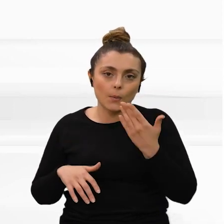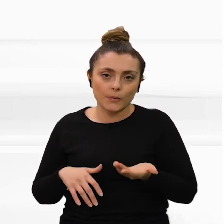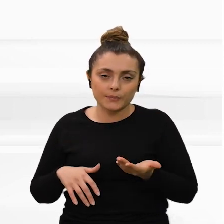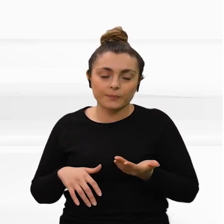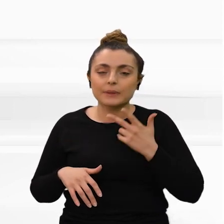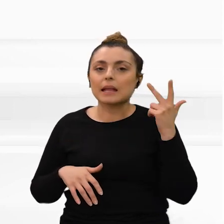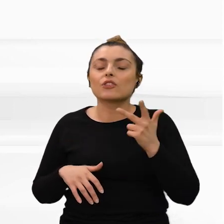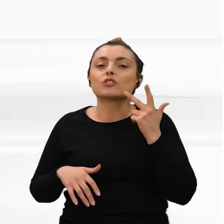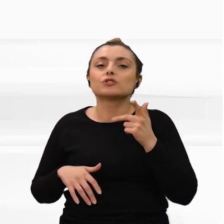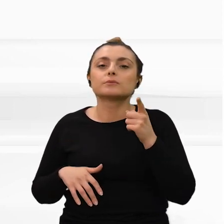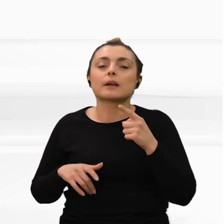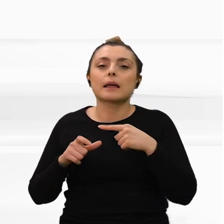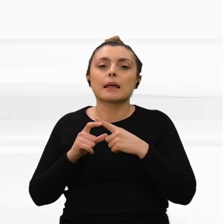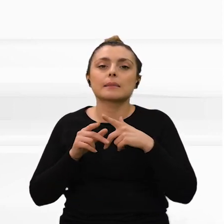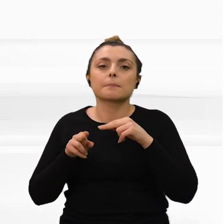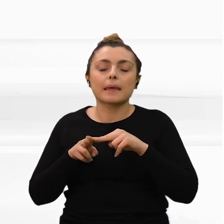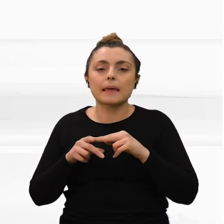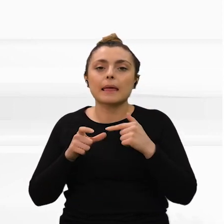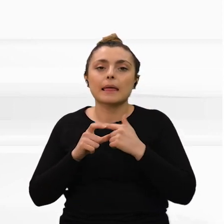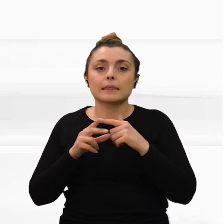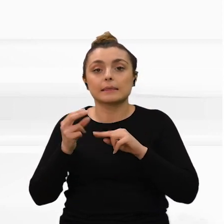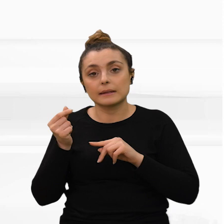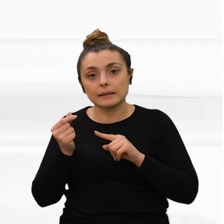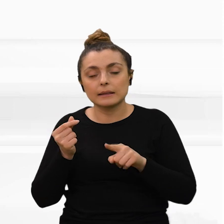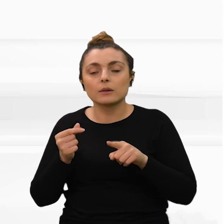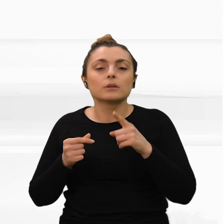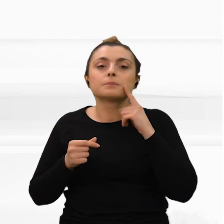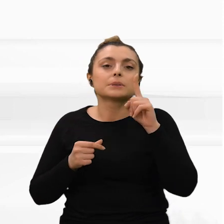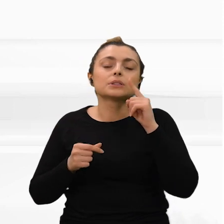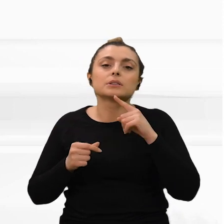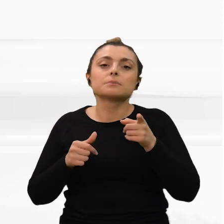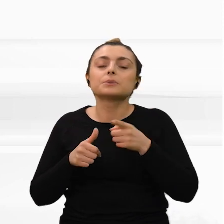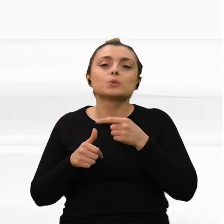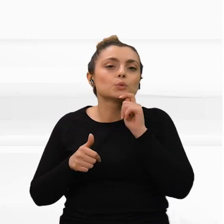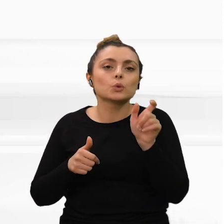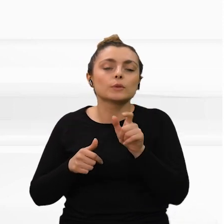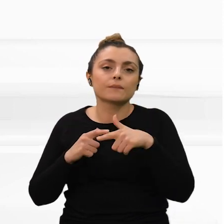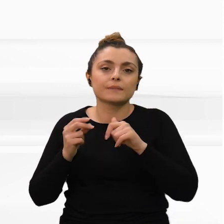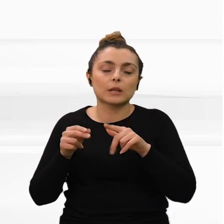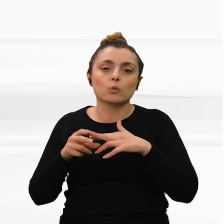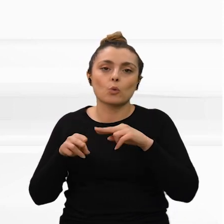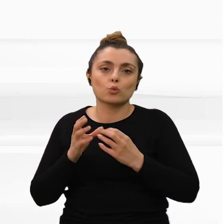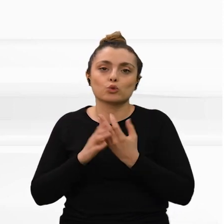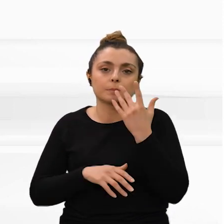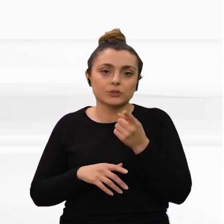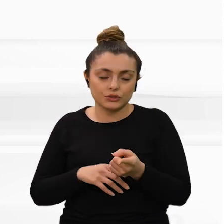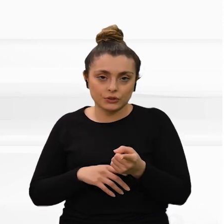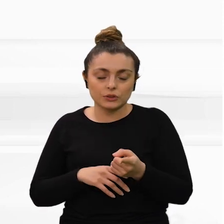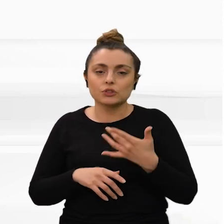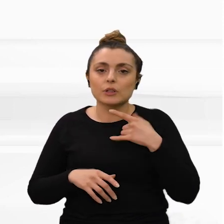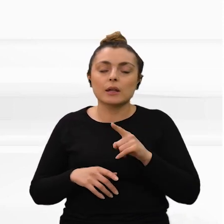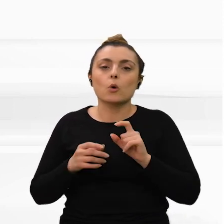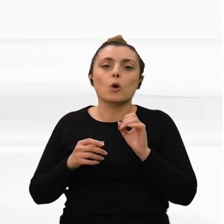bekleniyor etkileşim etmekten etkidir arkadaşlar Dolayısıyla birinci sözcümüz fiil kökünden türemiştir